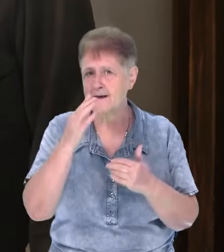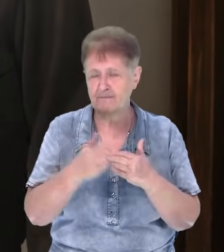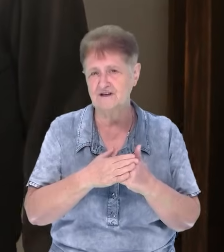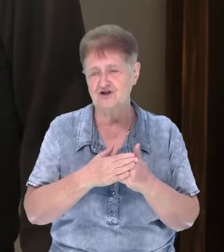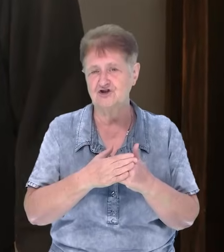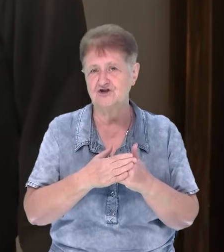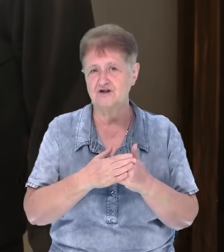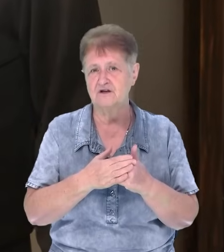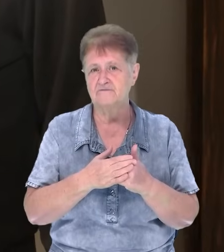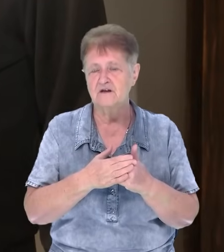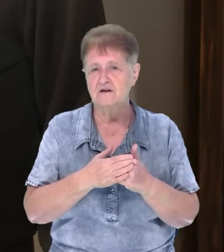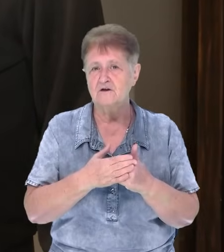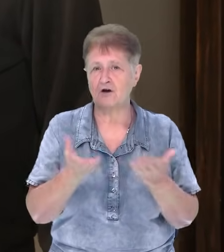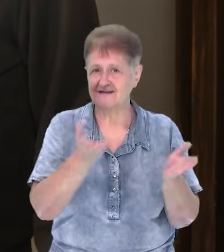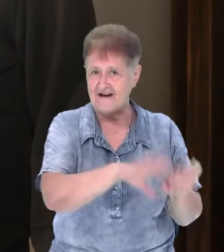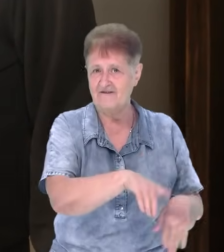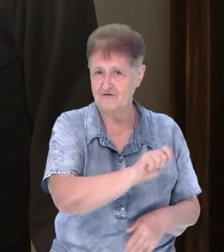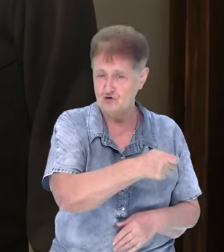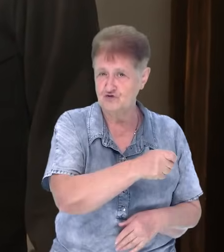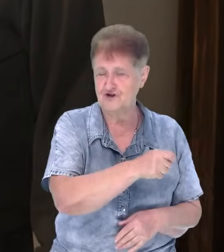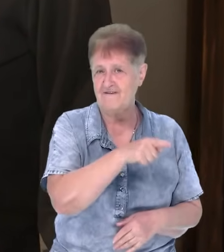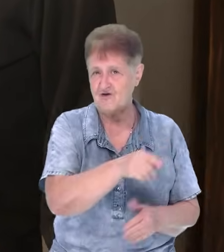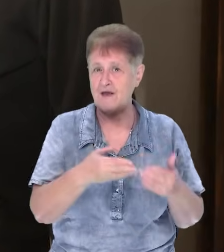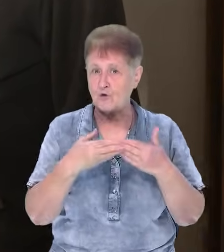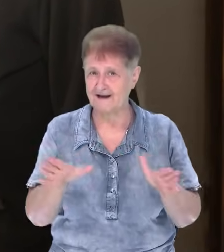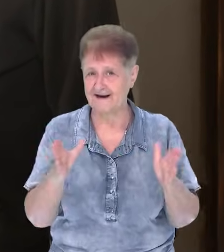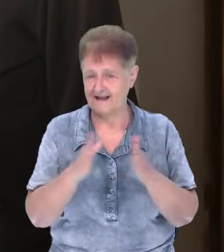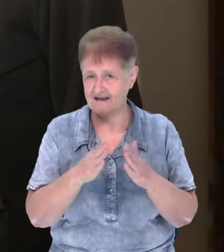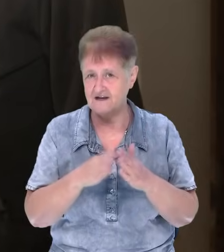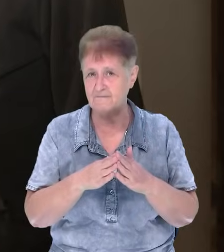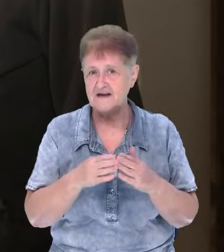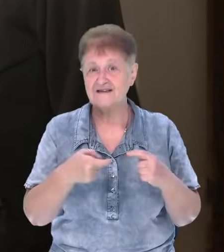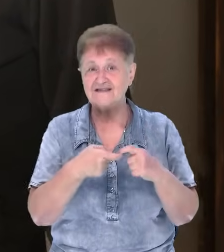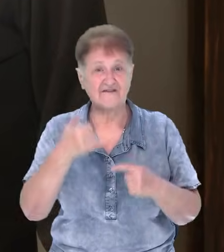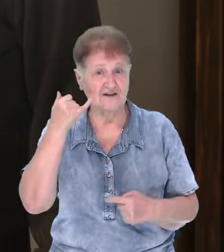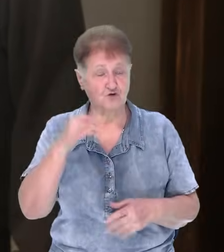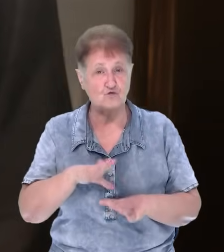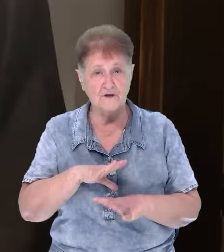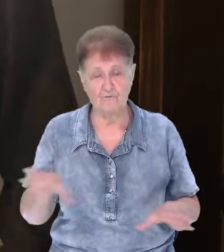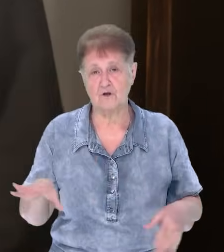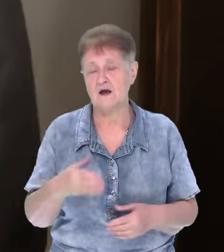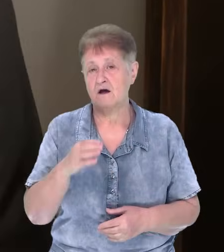найближчих сусідів лишалися ключі. Вони відкрили дім, зв'язку не було, але ж вони